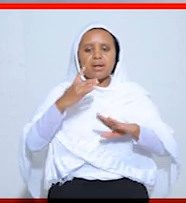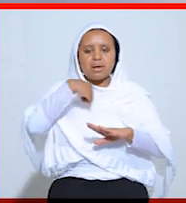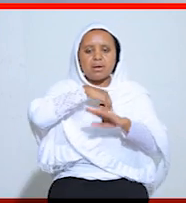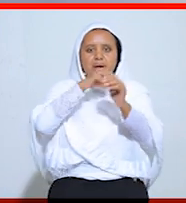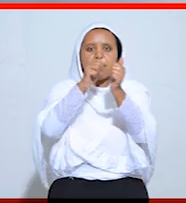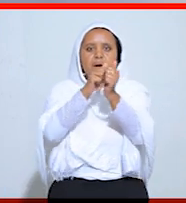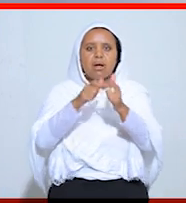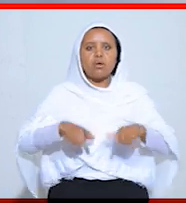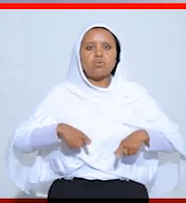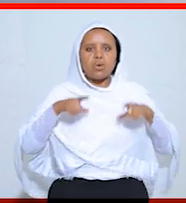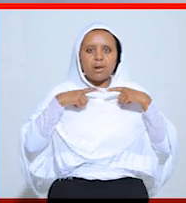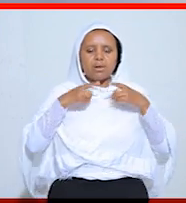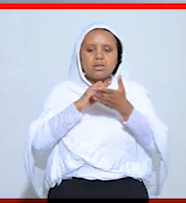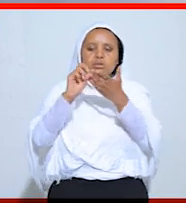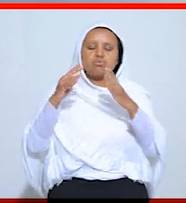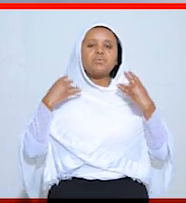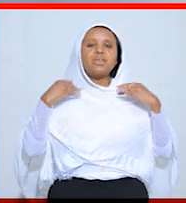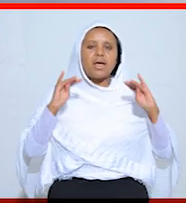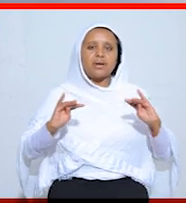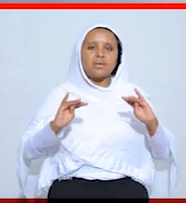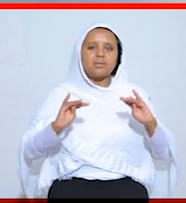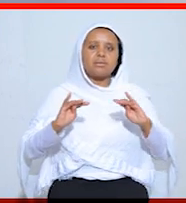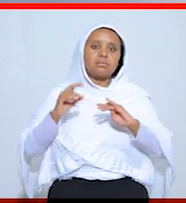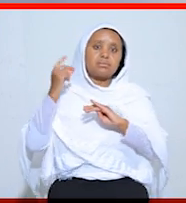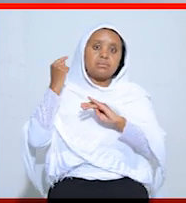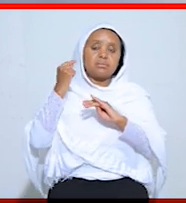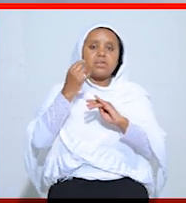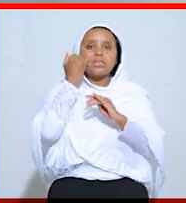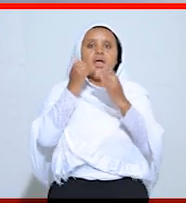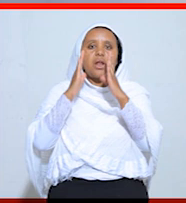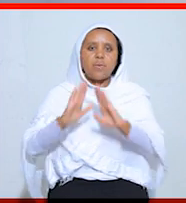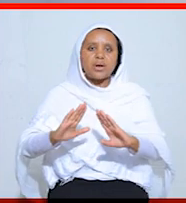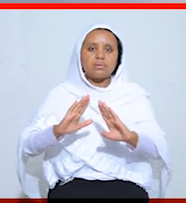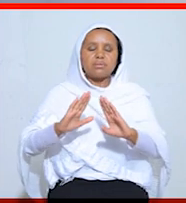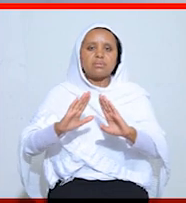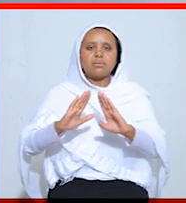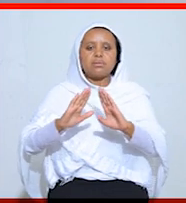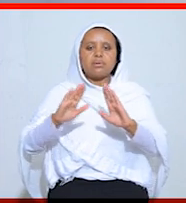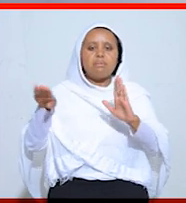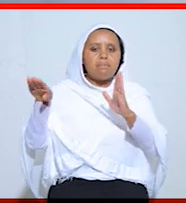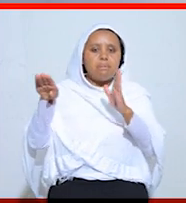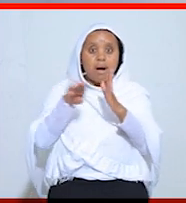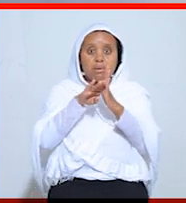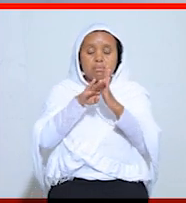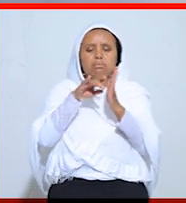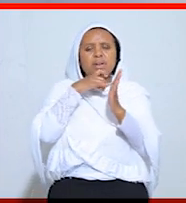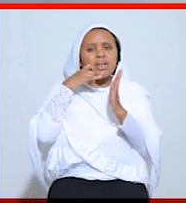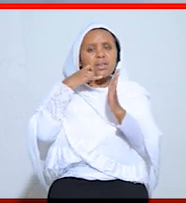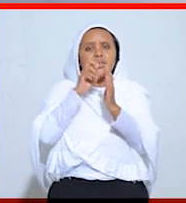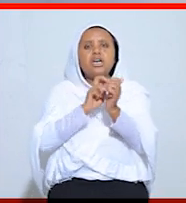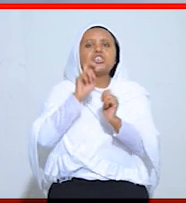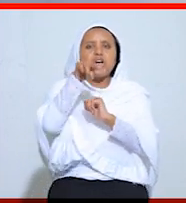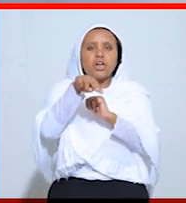መልአክ ከኛ ጋራ ይኖራል። ቅዱስ ሚካኤል ጥንት እስራኤላውያንን ደረቅ ባህር ከፍሎ በደረቅ